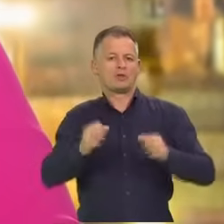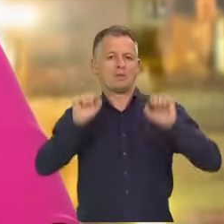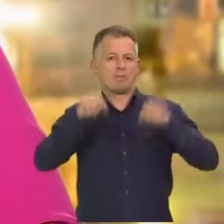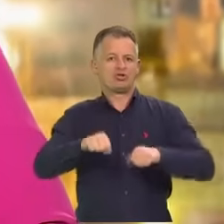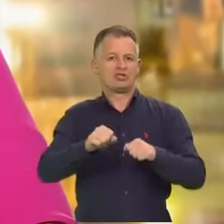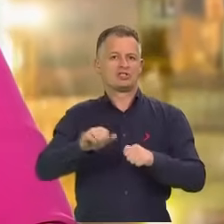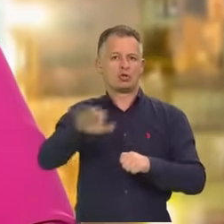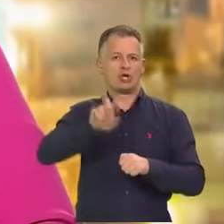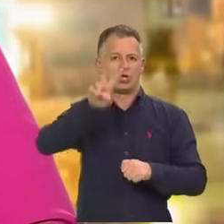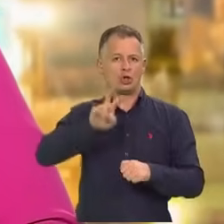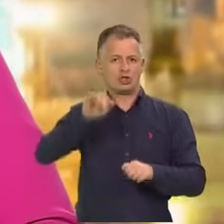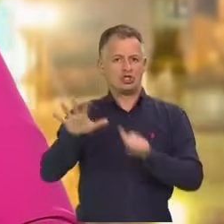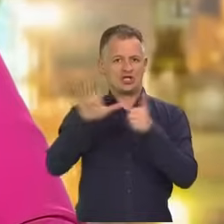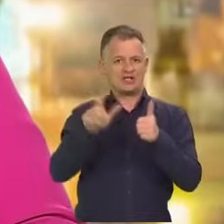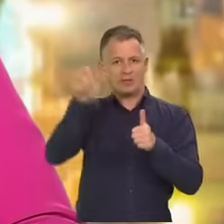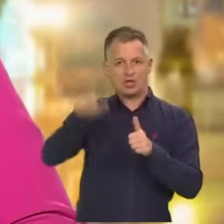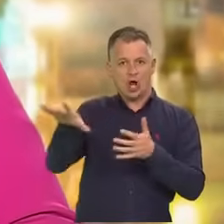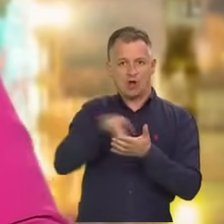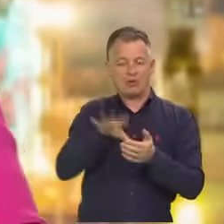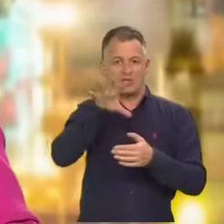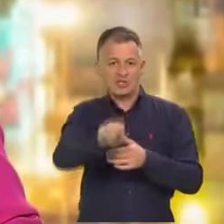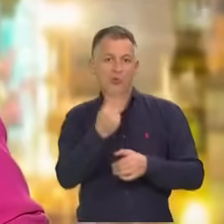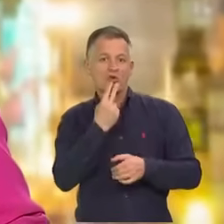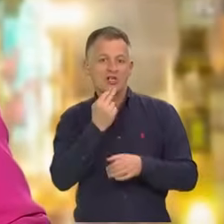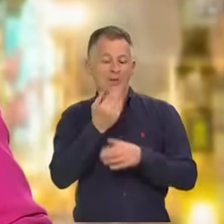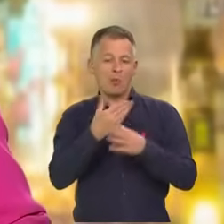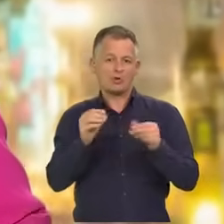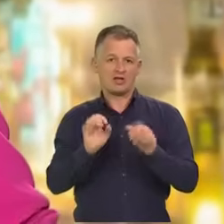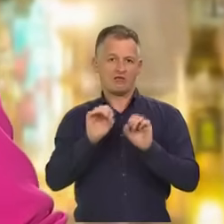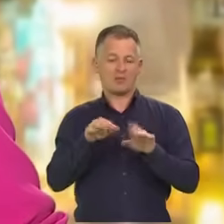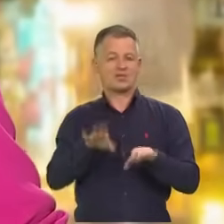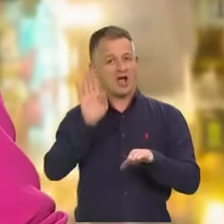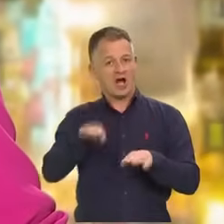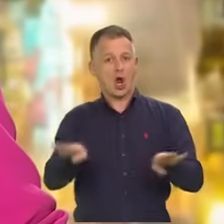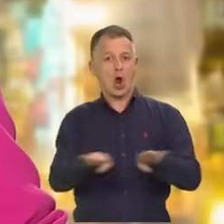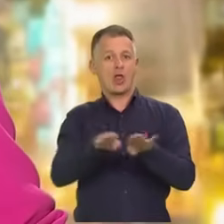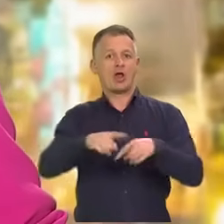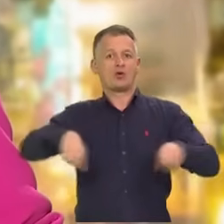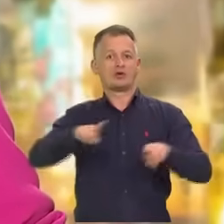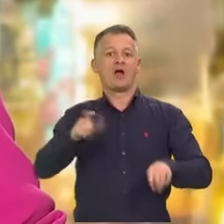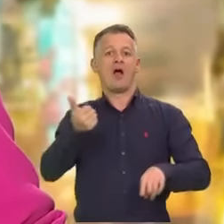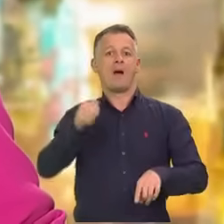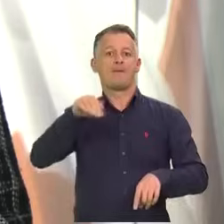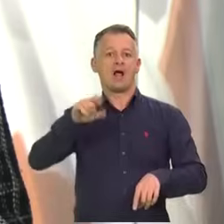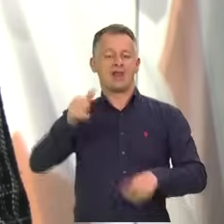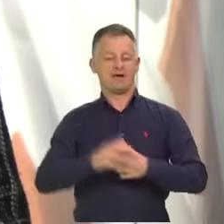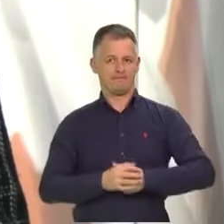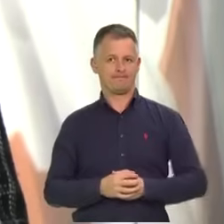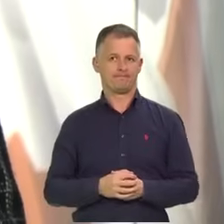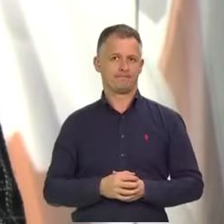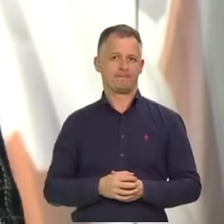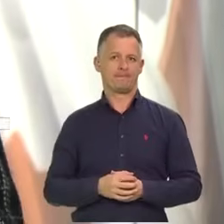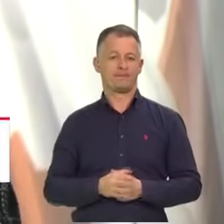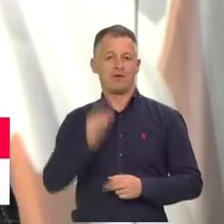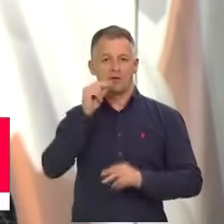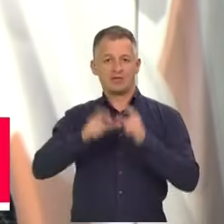2 și 6. Hoții au fost reținuți de polițiști. Mai multe detalii despre acest subiect are colega mea, Amalia Chiriță. Este vorba